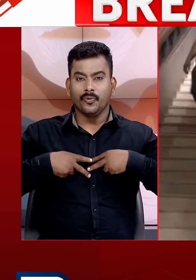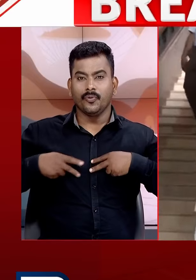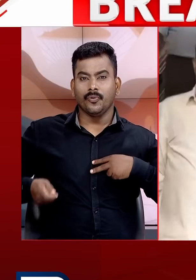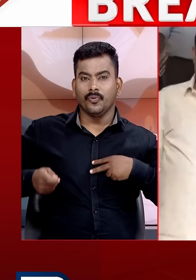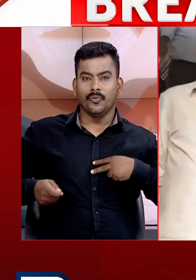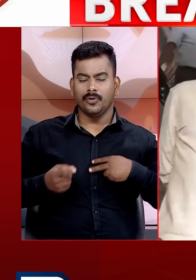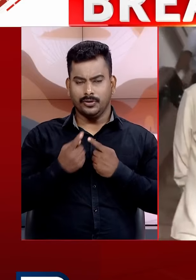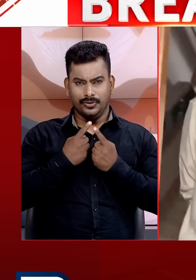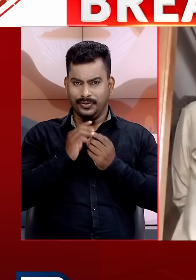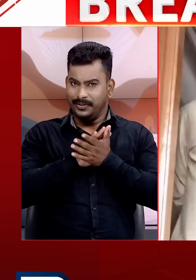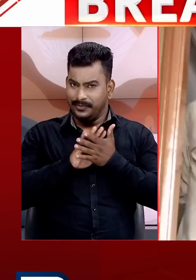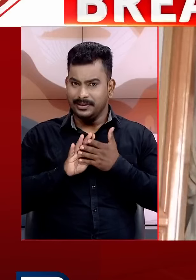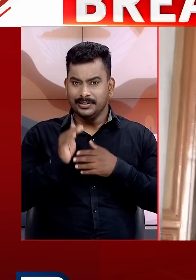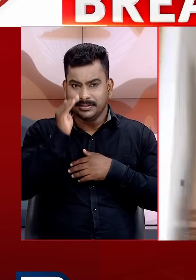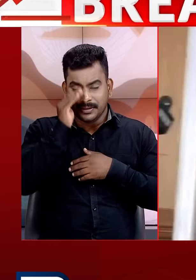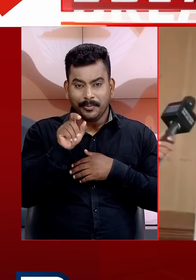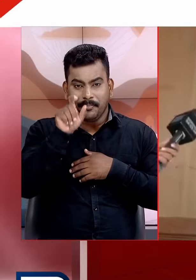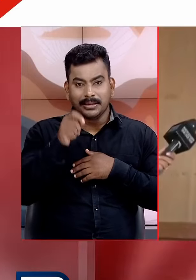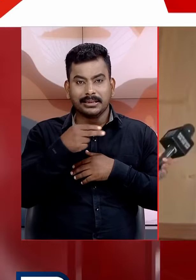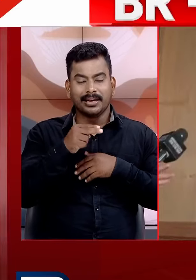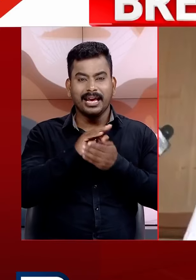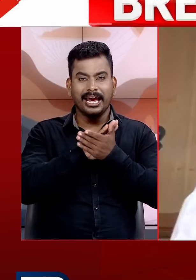കോടതി എന്ത് നിരീക്ഷണം നടത്തി?